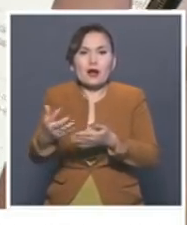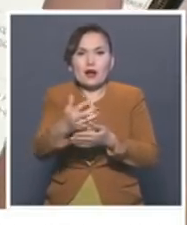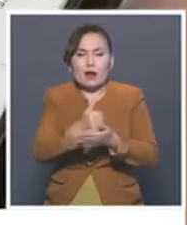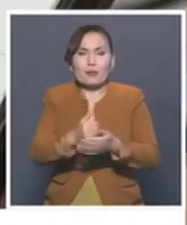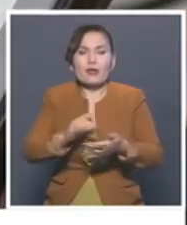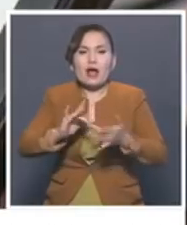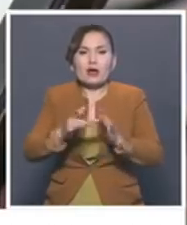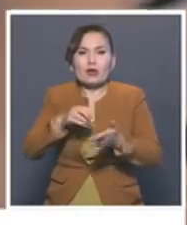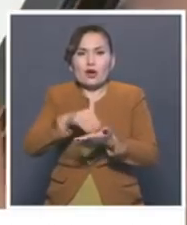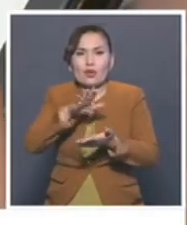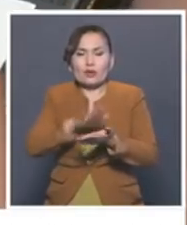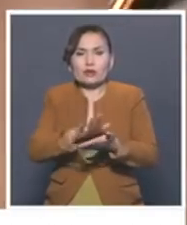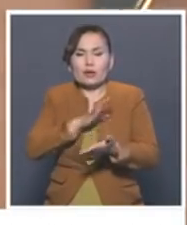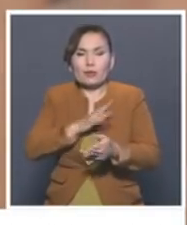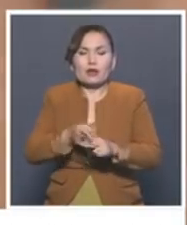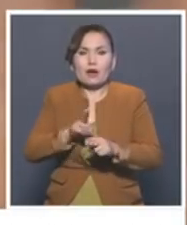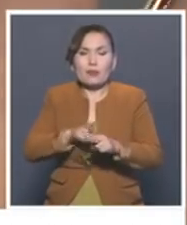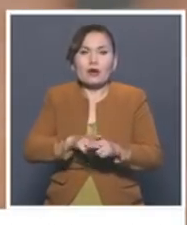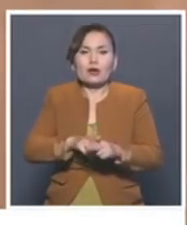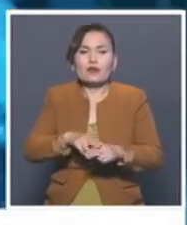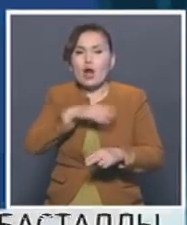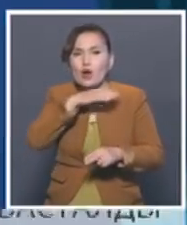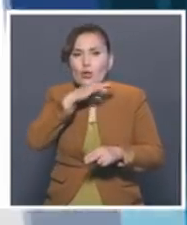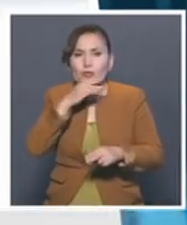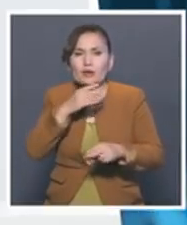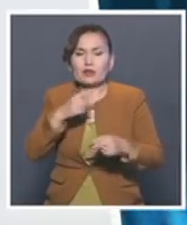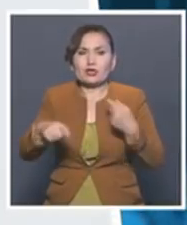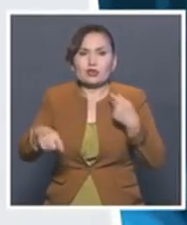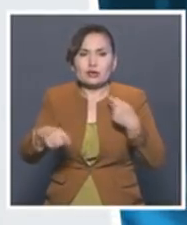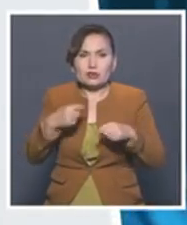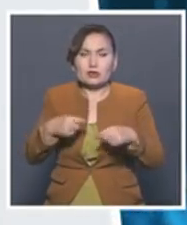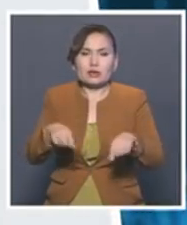тіркеп қойыпты. Бұл бір жағы, бұдан да сорақысы бар.